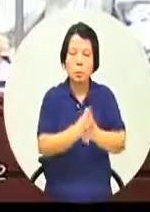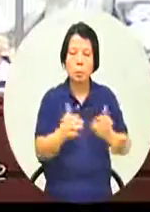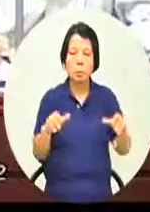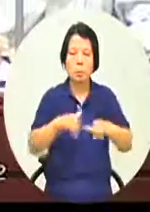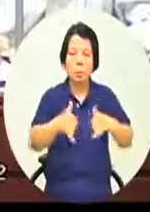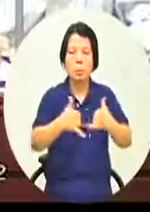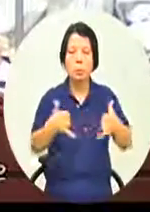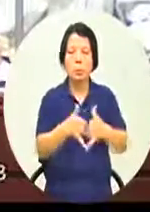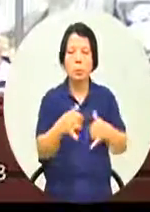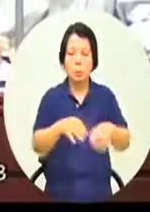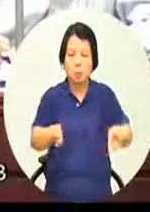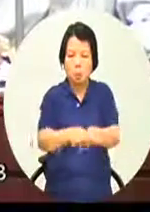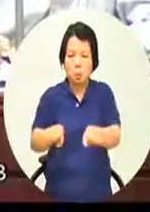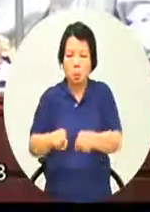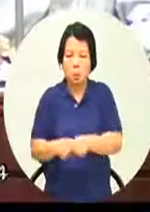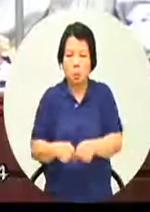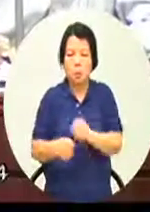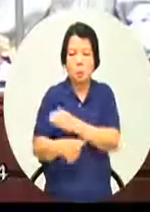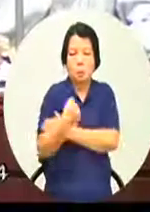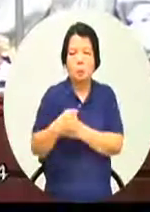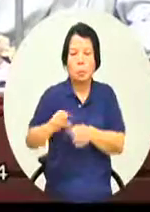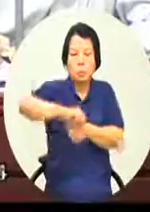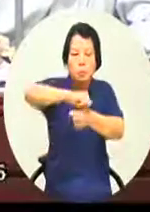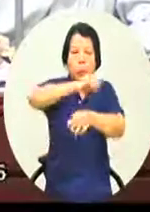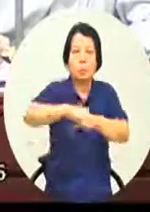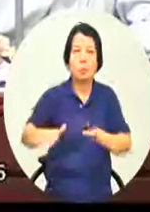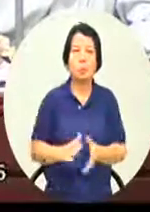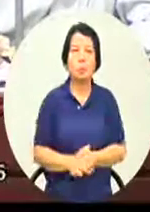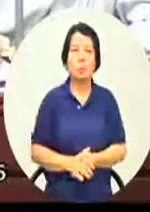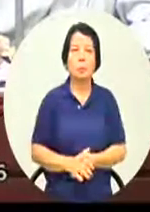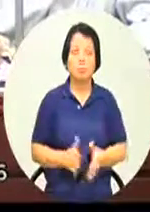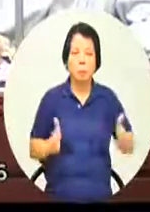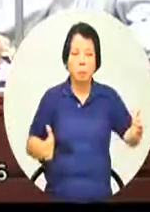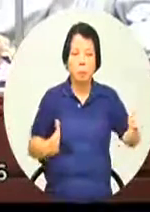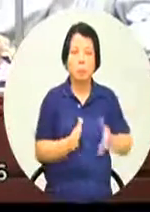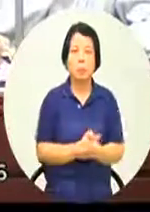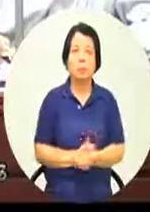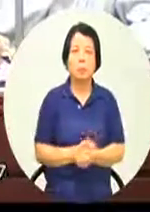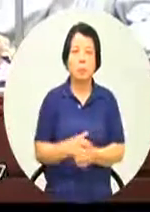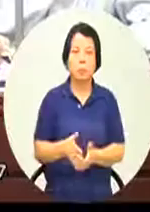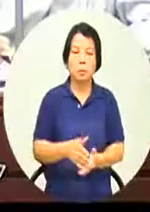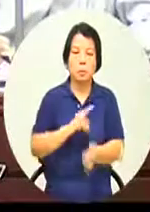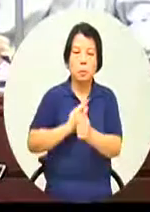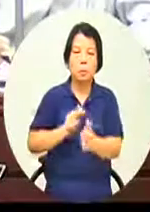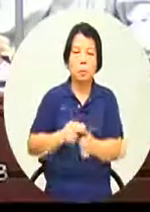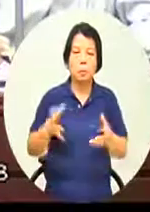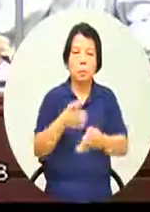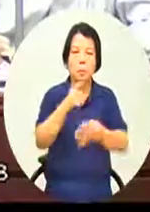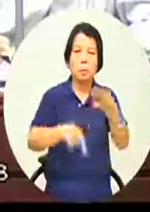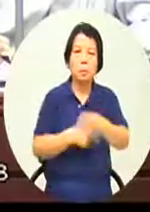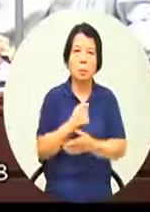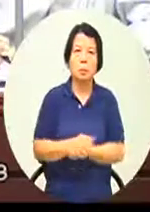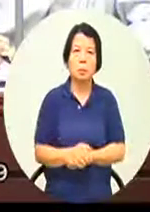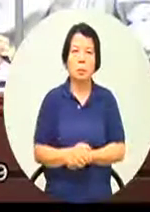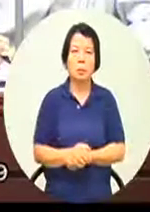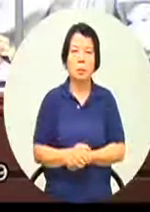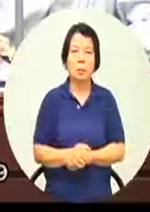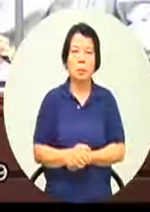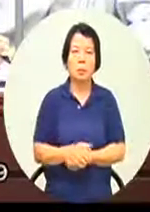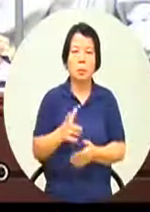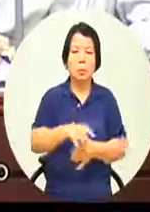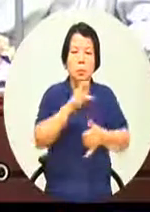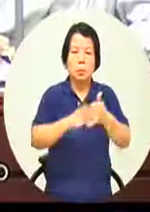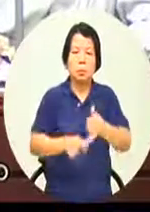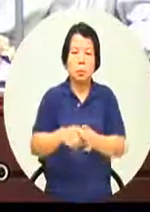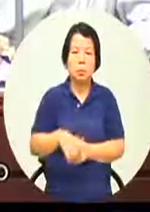加强来施作。那未来整段我想我会要求同仁，因为这个整段因为护岸老旧，我会